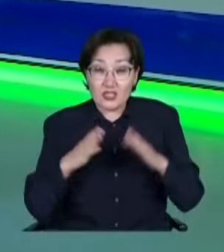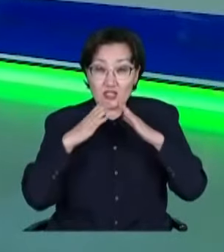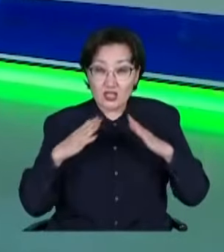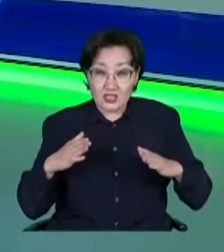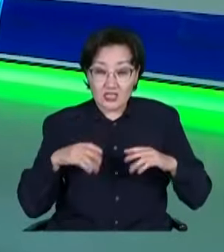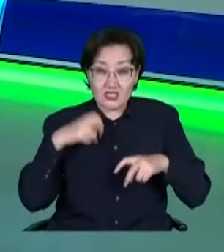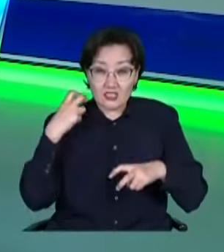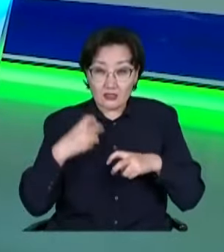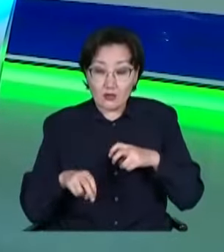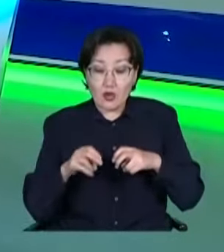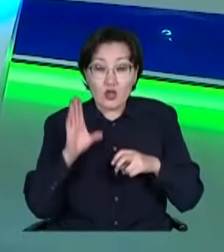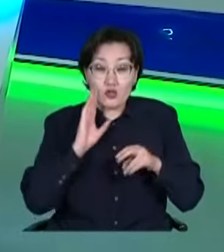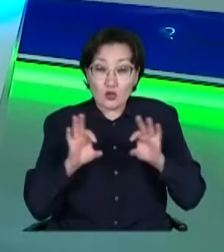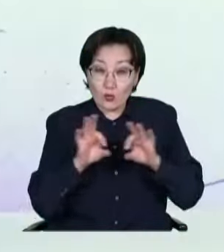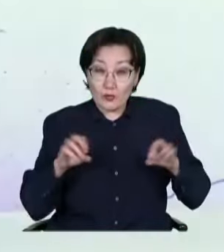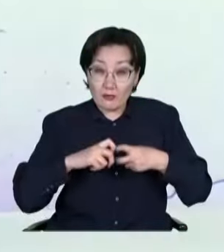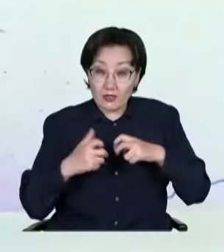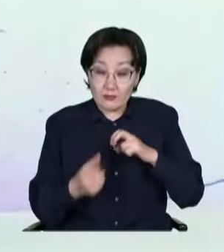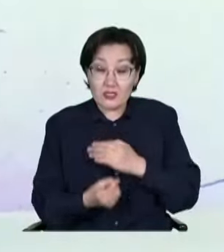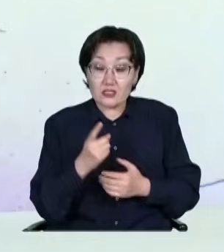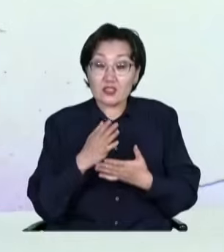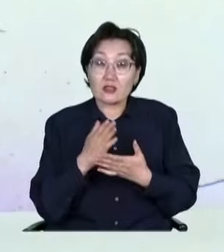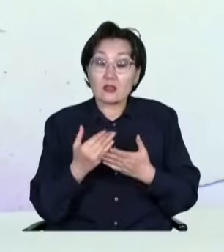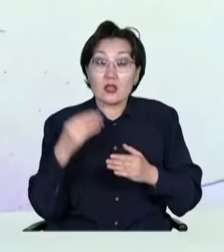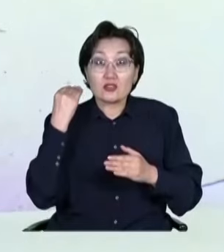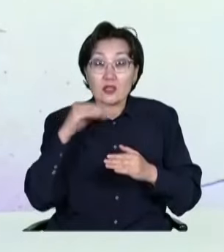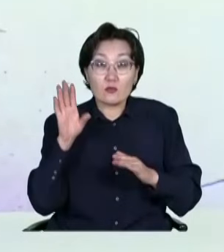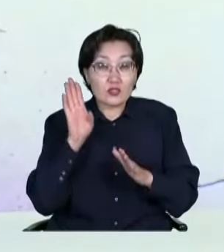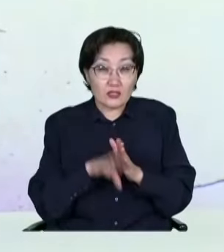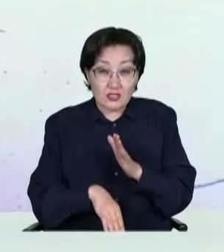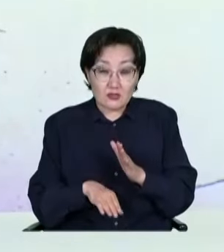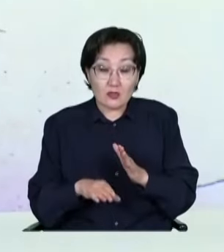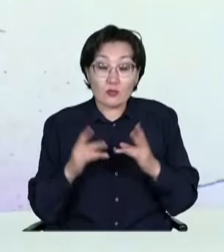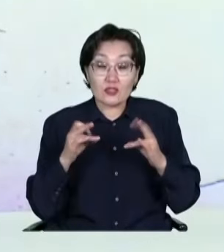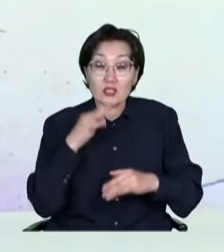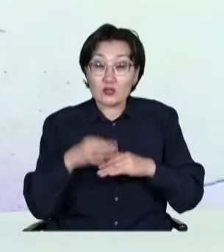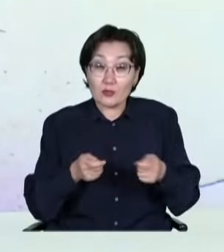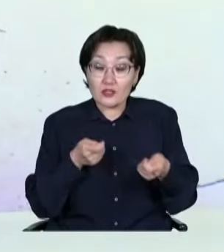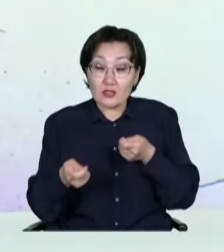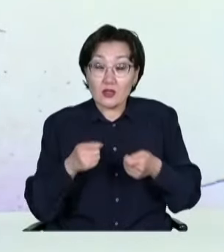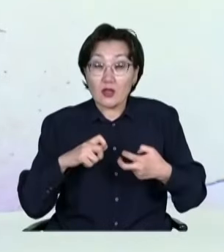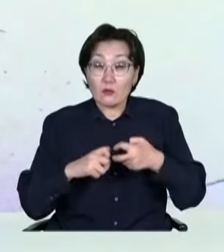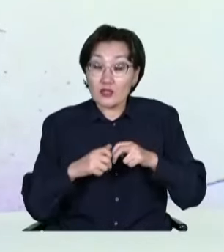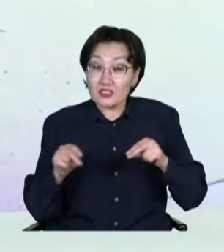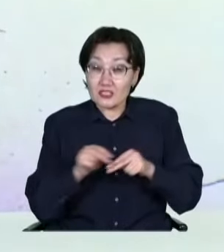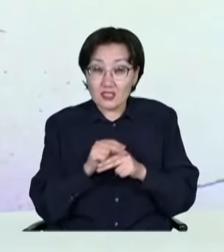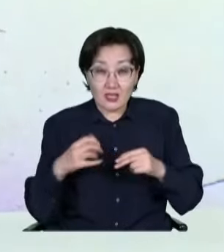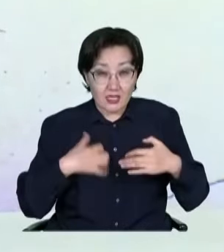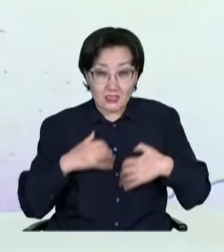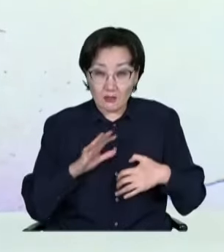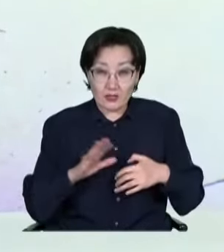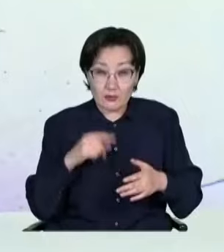тесіліп, су құбырында ақау шыққан. Бүгінде сапасы сын көтермейді, ал жауаптылар ағаттығын түзеуге асықпайтын